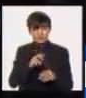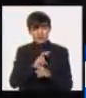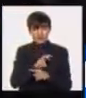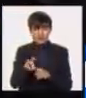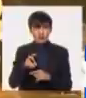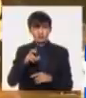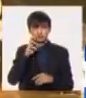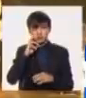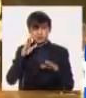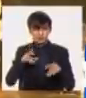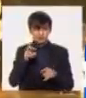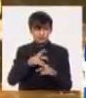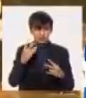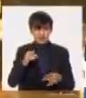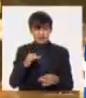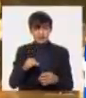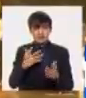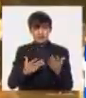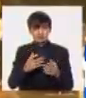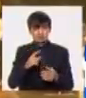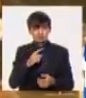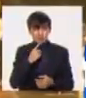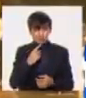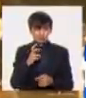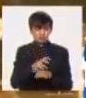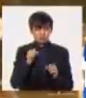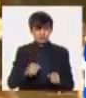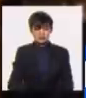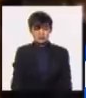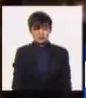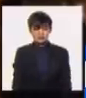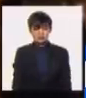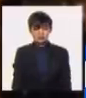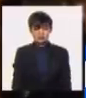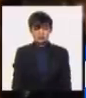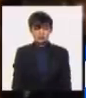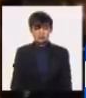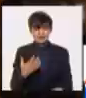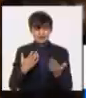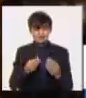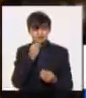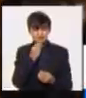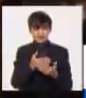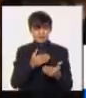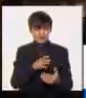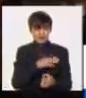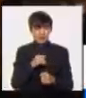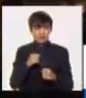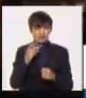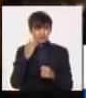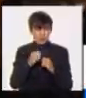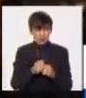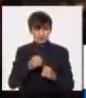от посещения богослужений и приходить только при крайней необходимости. Мы перед каждым приемом пищи молимся и свою